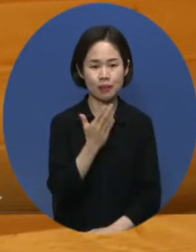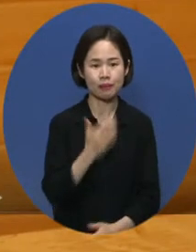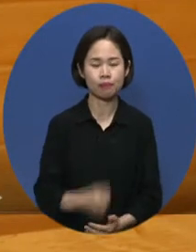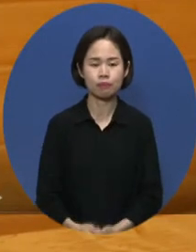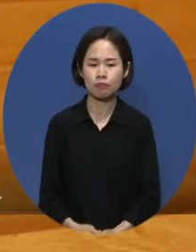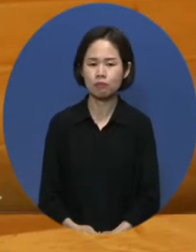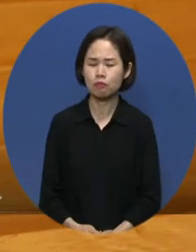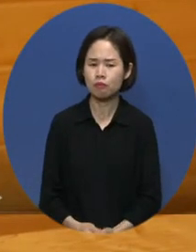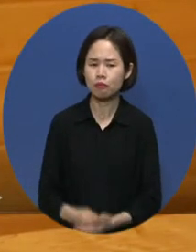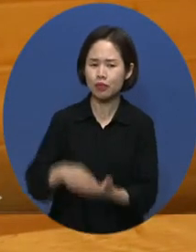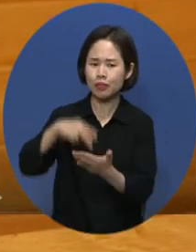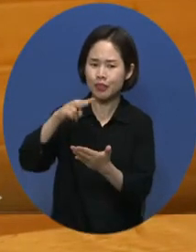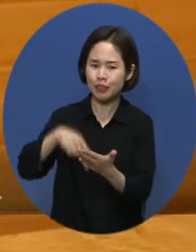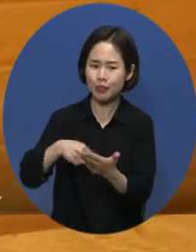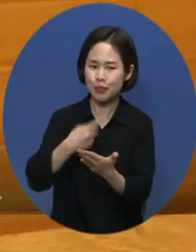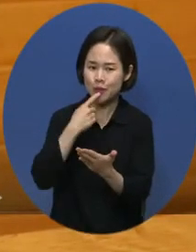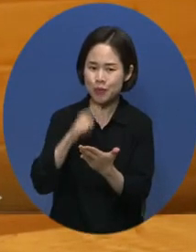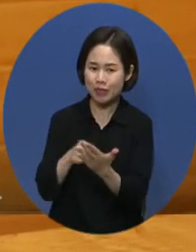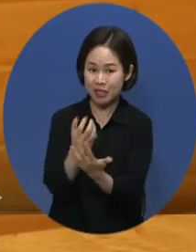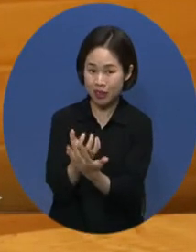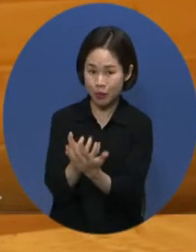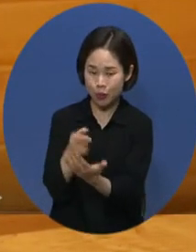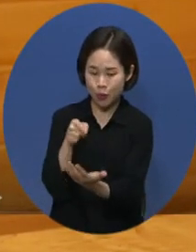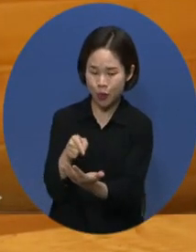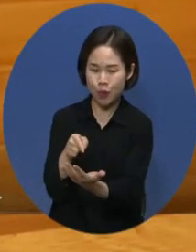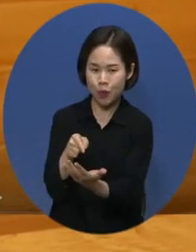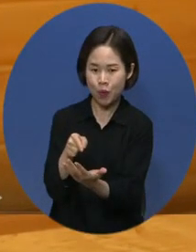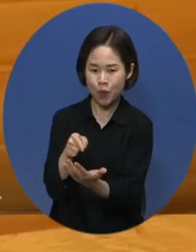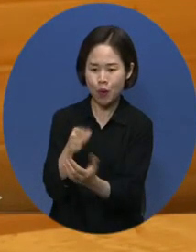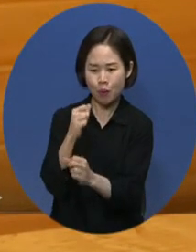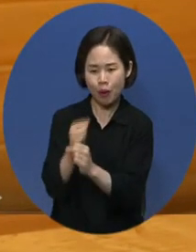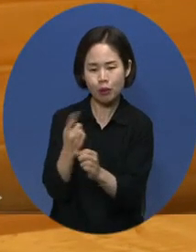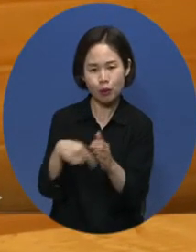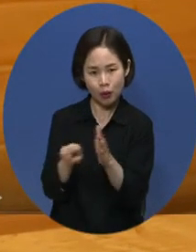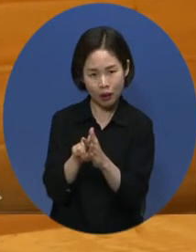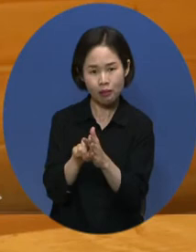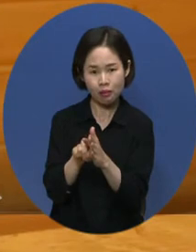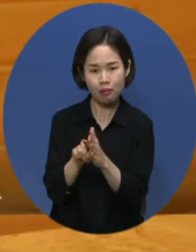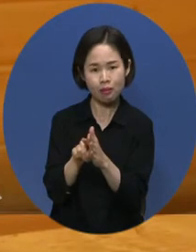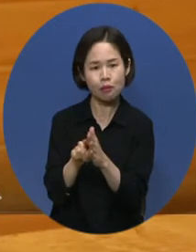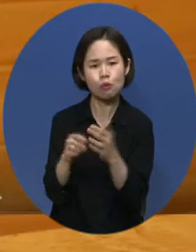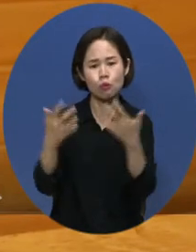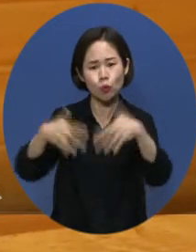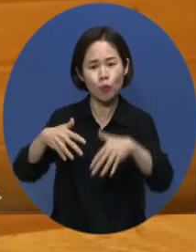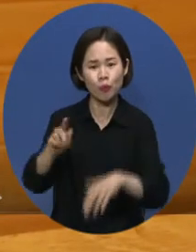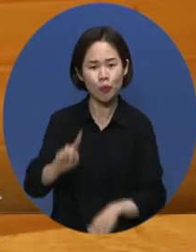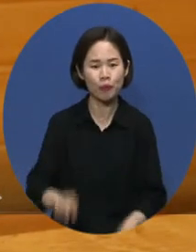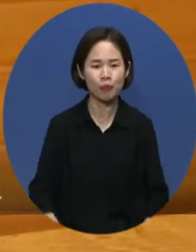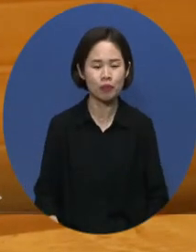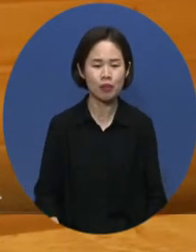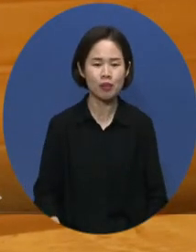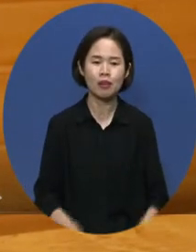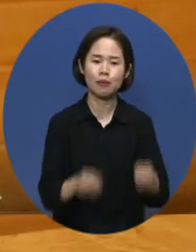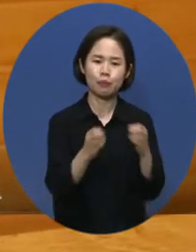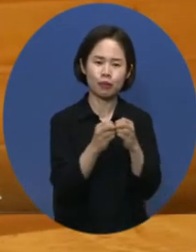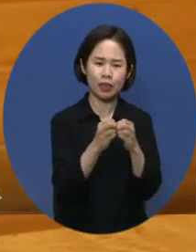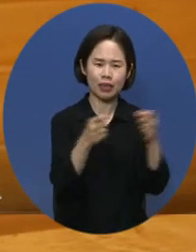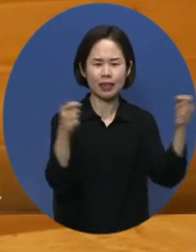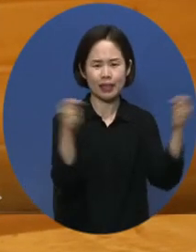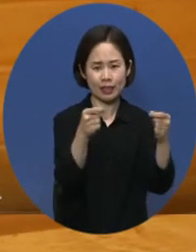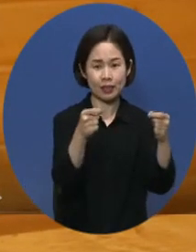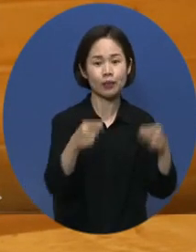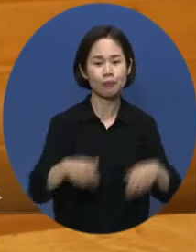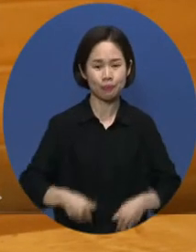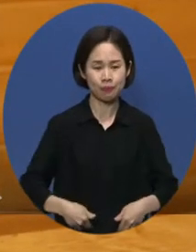그 읽기 쉬운 자료를 만드실 때 갖춰야 할 조건들이 있다면 어떤 게 있나요? 우선에 가장 필요한 것은 이제 간결하고 글쓰기